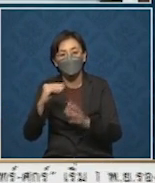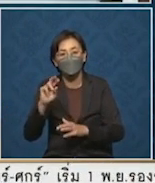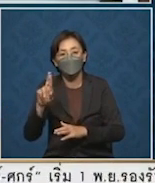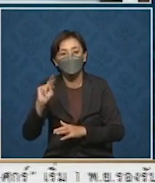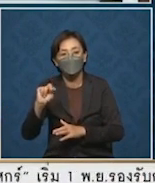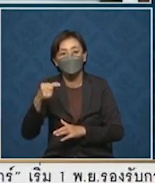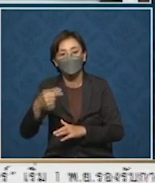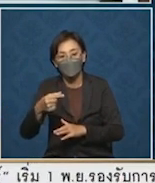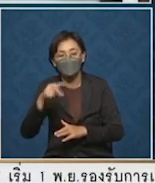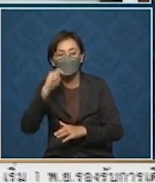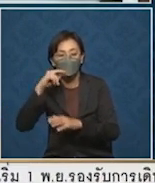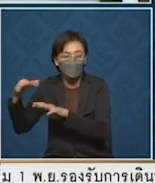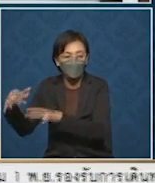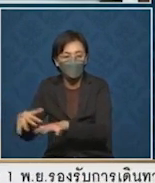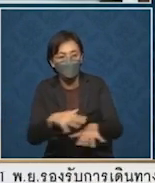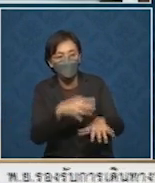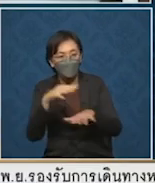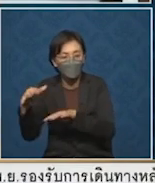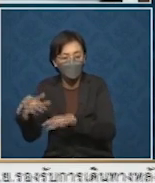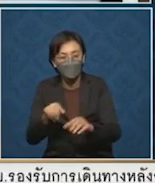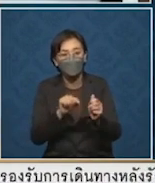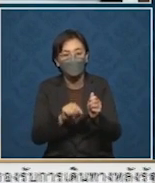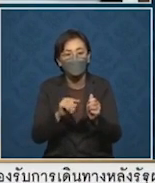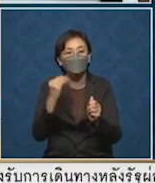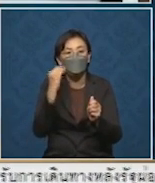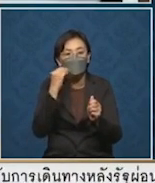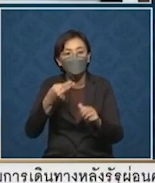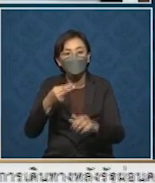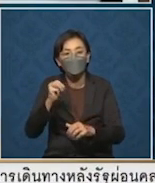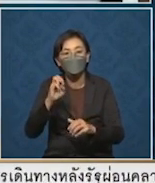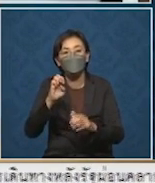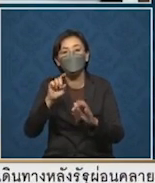หม่หาคนที่ไปทำหน้าที่แทน